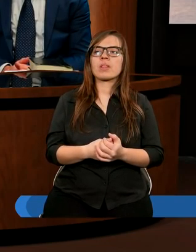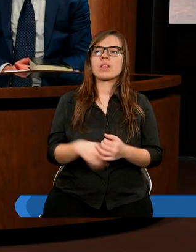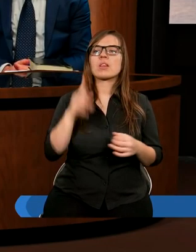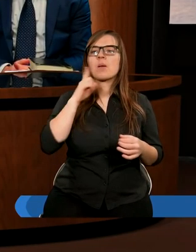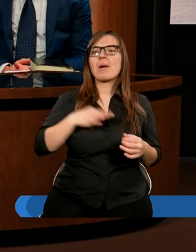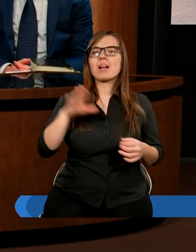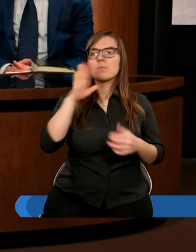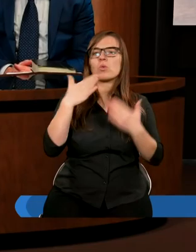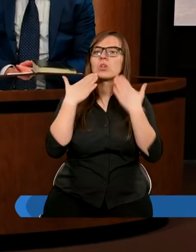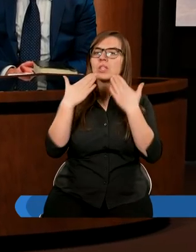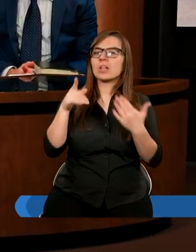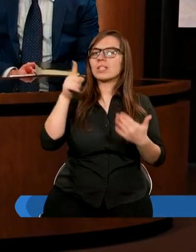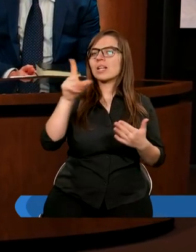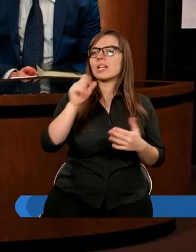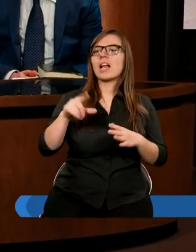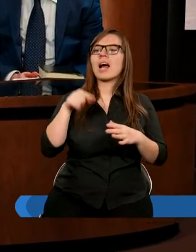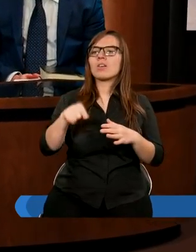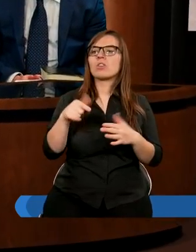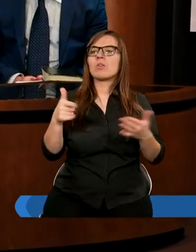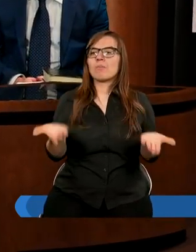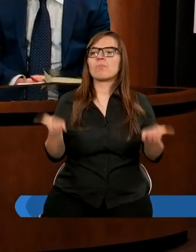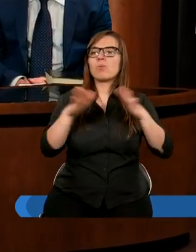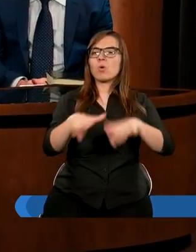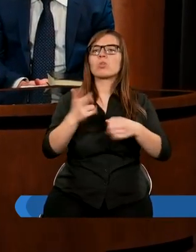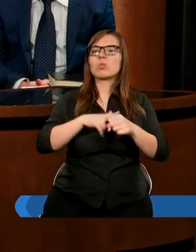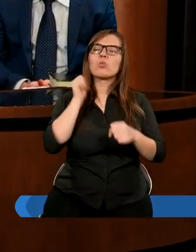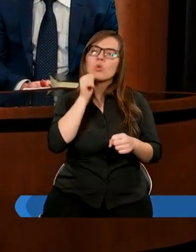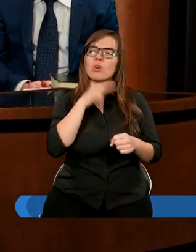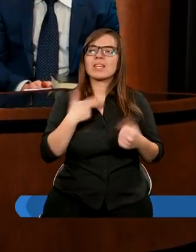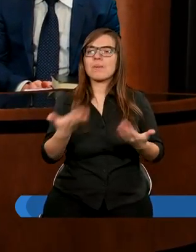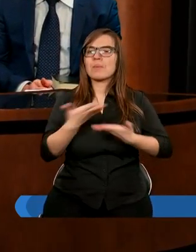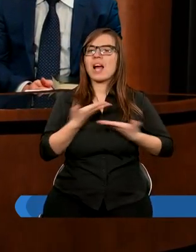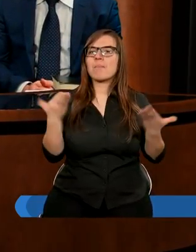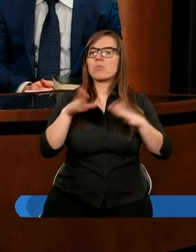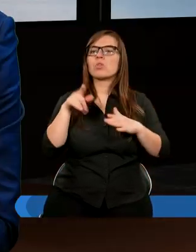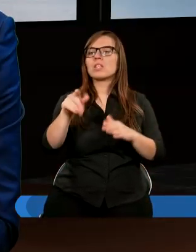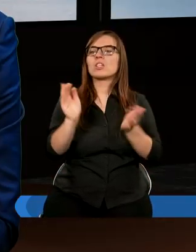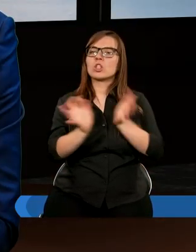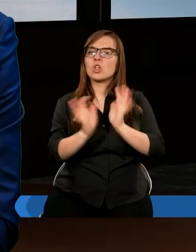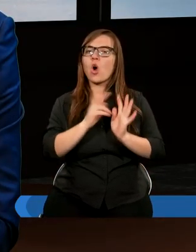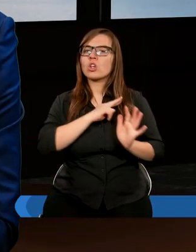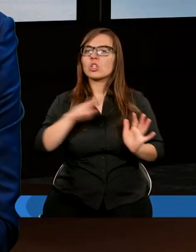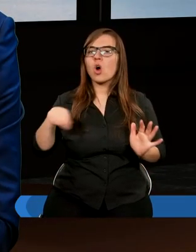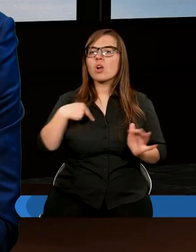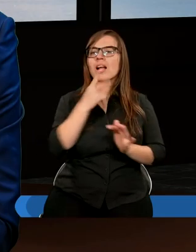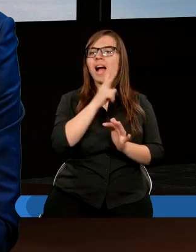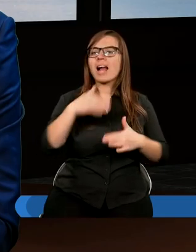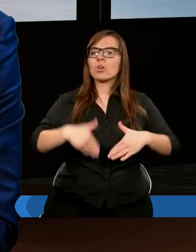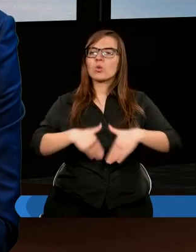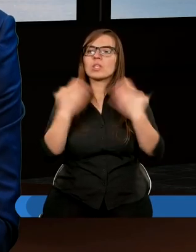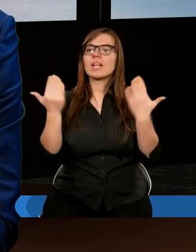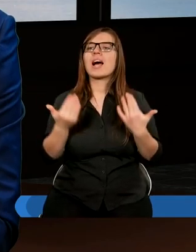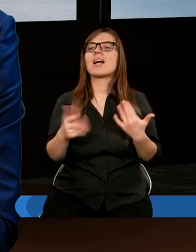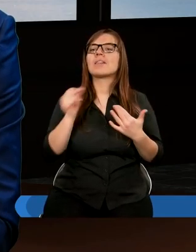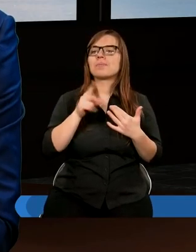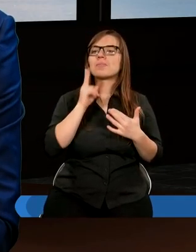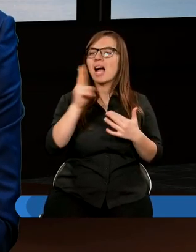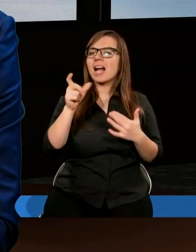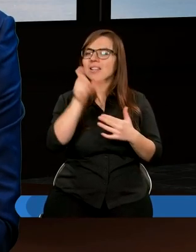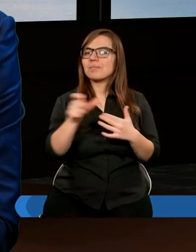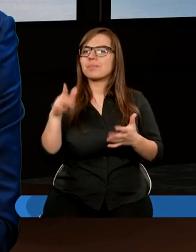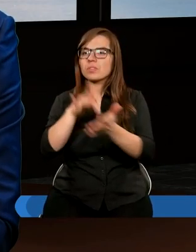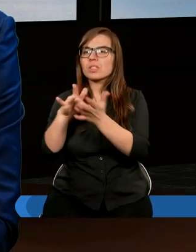Panie Boże, dziękuję Tobie za to, że Ty błogosławiasz nam codziennie, że Ty się troszczysz o nas, Panie, za to, że Ty cały czas